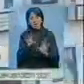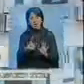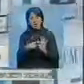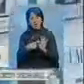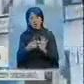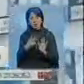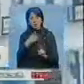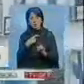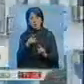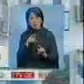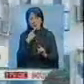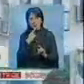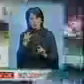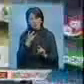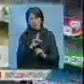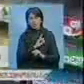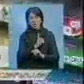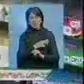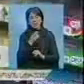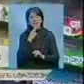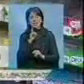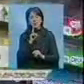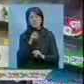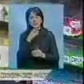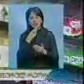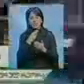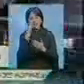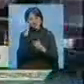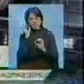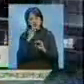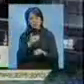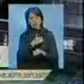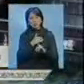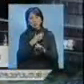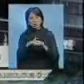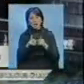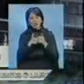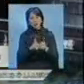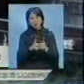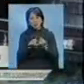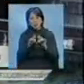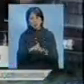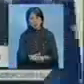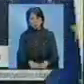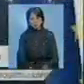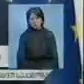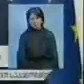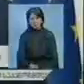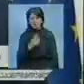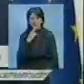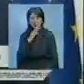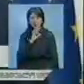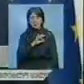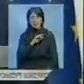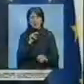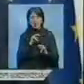კანონმდებლობას მიიჩნევენ. მათი თქმით, უნდა გაძლიერდეს თამბაქოსთვის თავის დანებების მსურველთათვის ხელშემწყობი კამპანიები. თამბაქოს